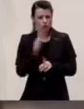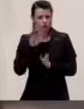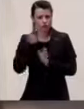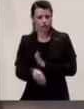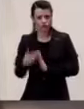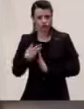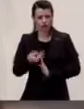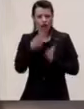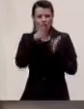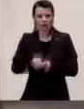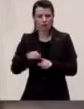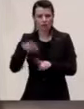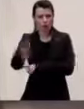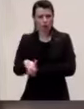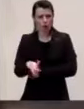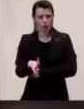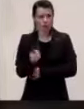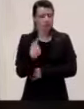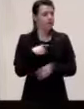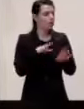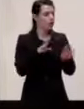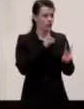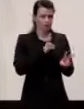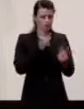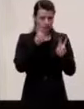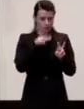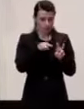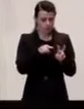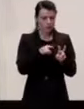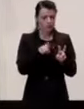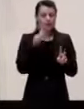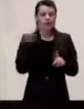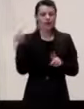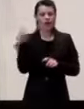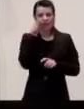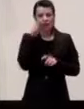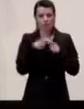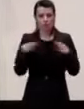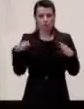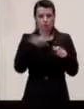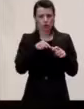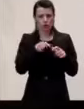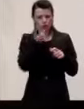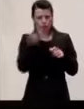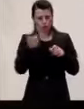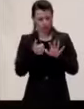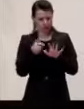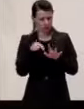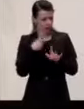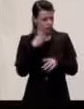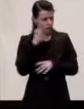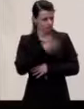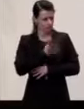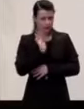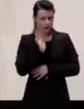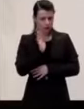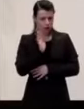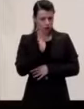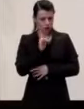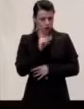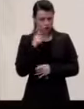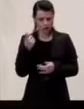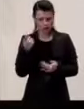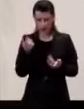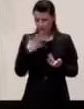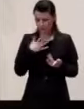Allora, sul tema i tamponi sono, questo dato di 60, noi non torna, anche se è chiaro che il tema dei tamponi